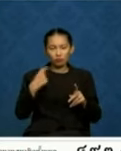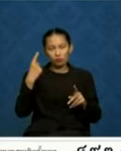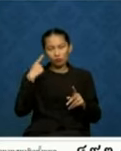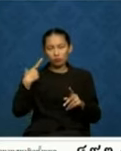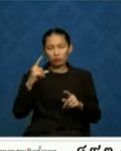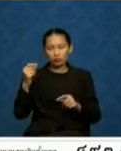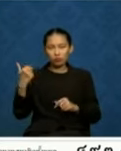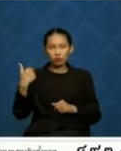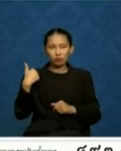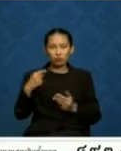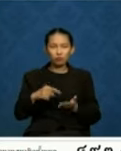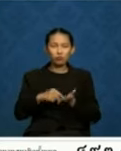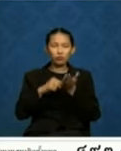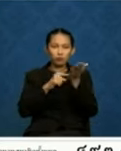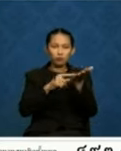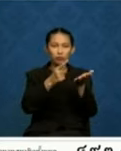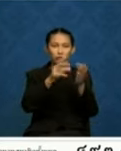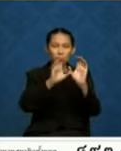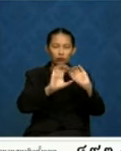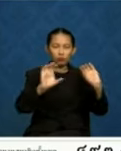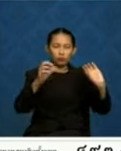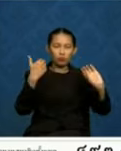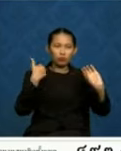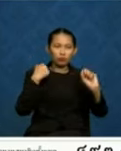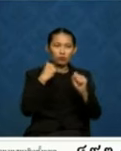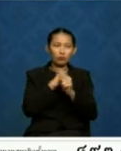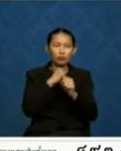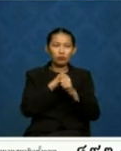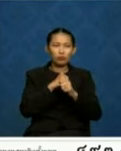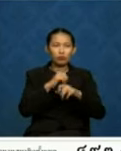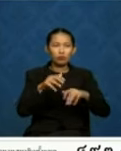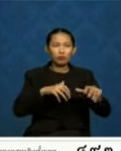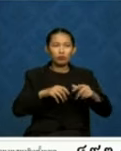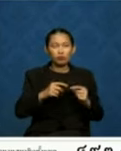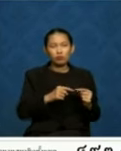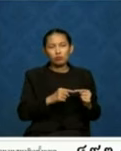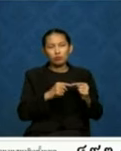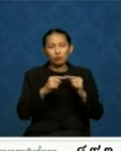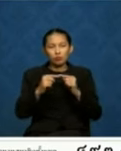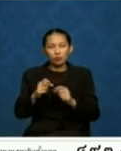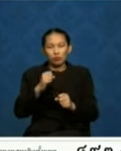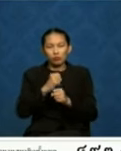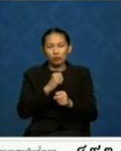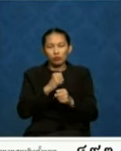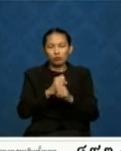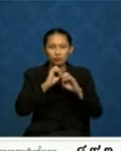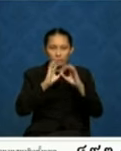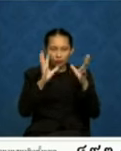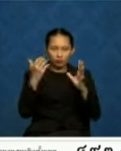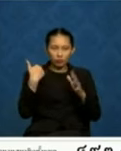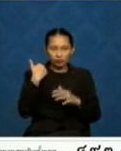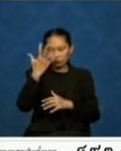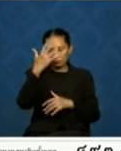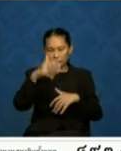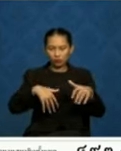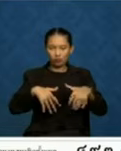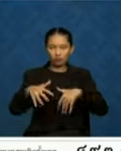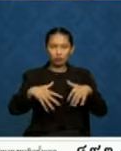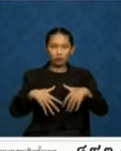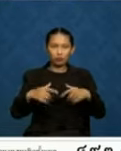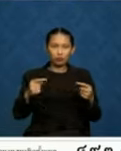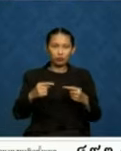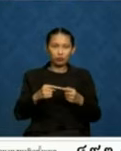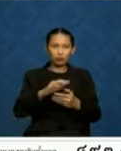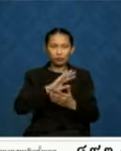ชน์นะครับส่งให้กับทางรัฐบาลเพื่อที่จะดำเนินการแล้วก็ทำให้เกิดเป็นรูปธรรมเพื่อพี่น้องชาวไร่ใบยาสูบทั่วประเท